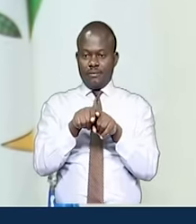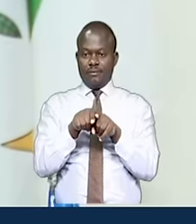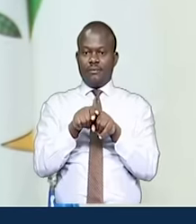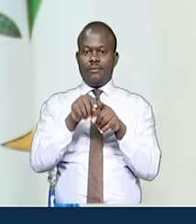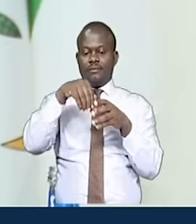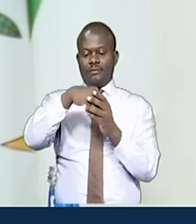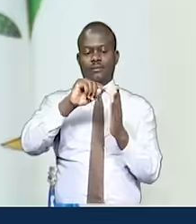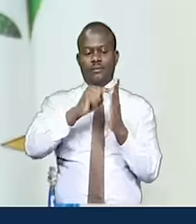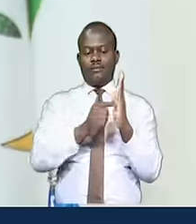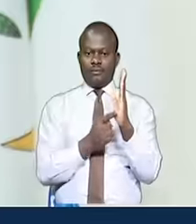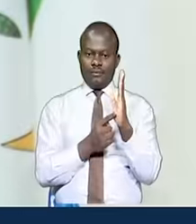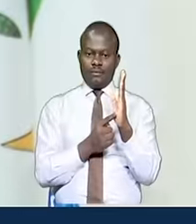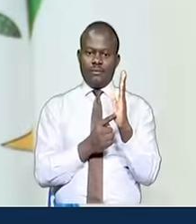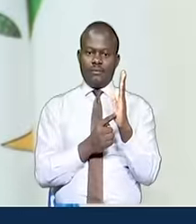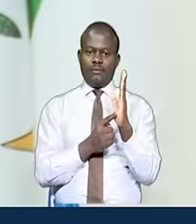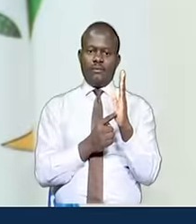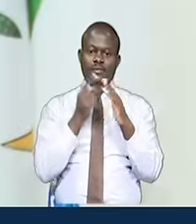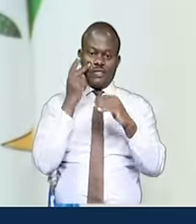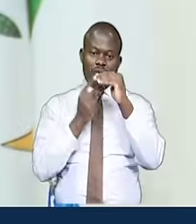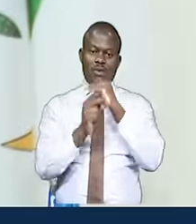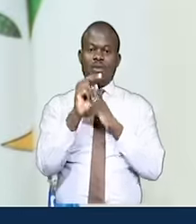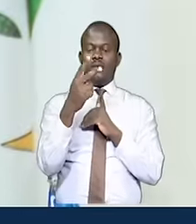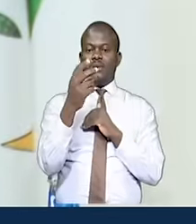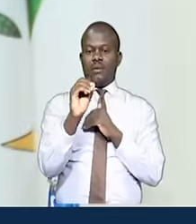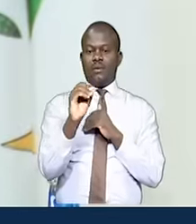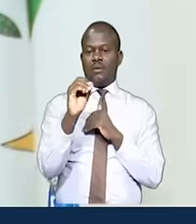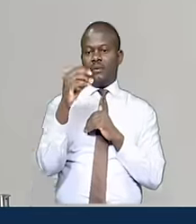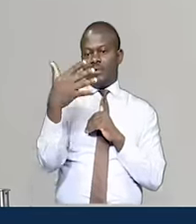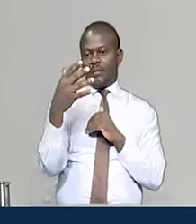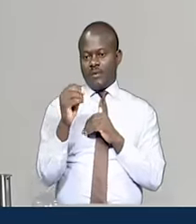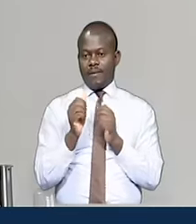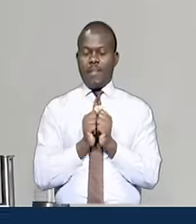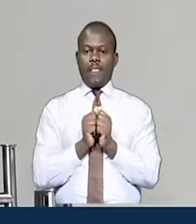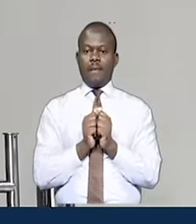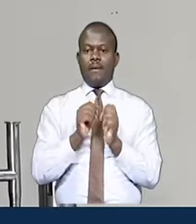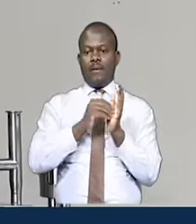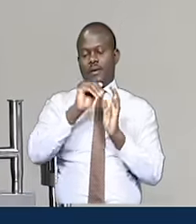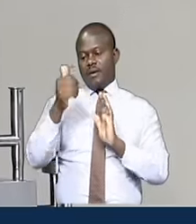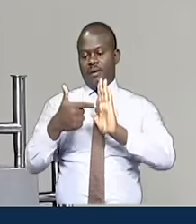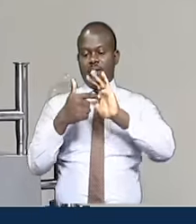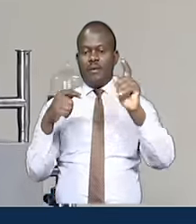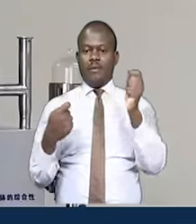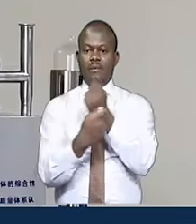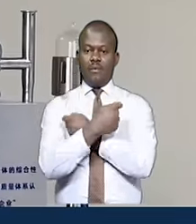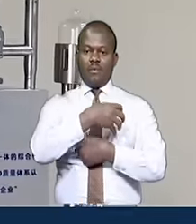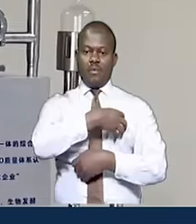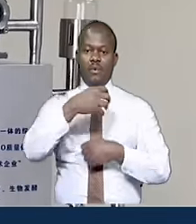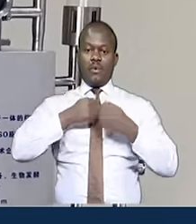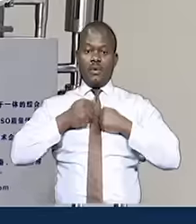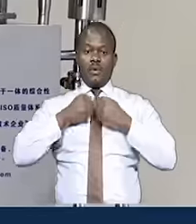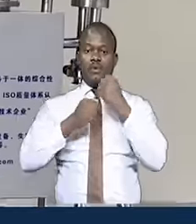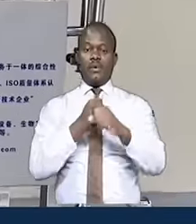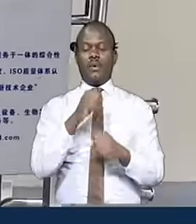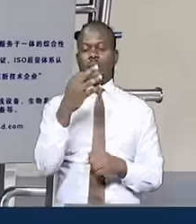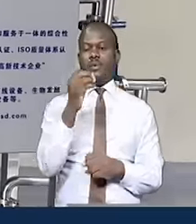bikubiye mu cyerekezo 2050. Ikindi kimenyetso cy'impinduka mu bukungu bw'u Rwanda mu myaka